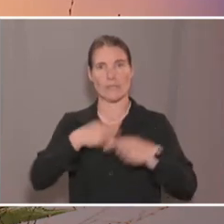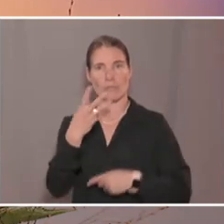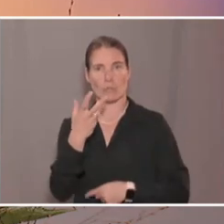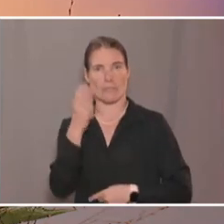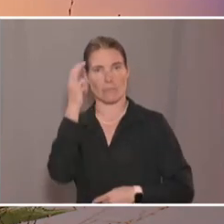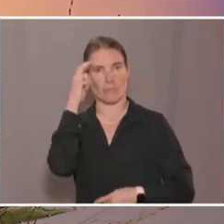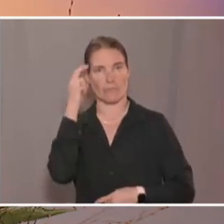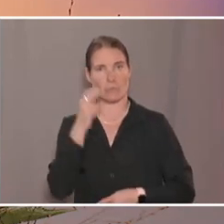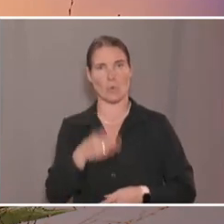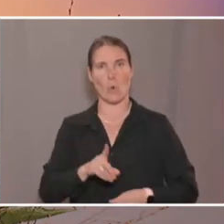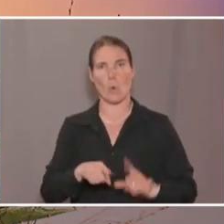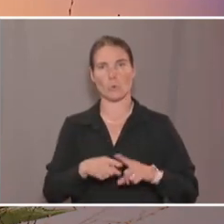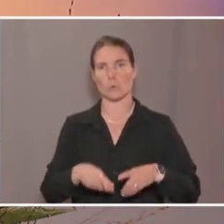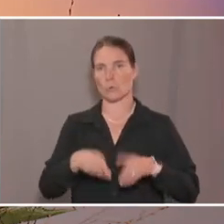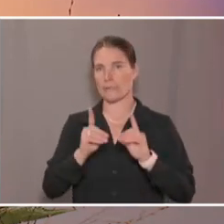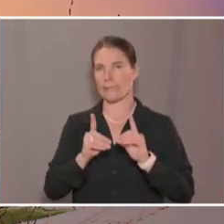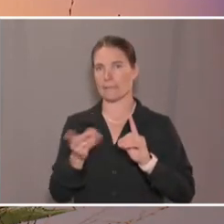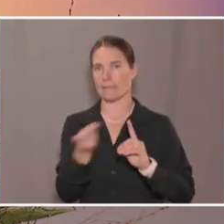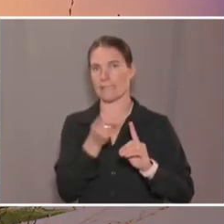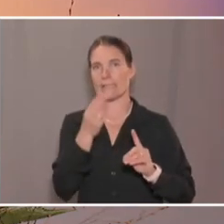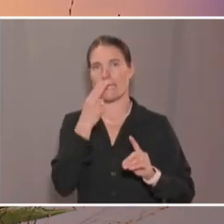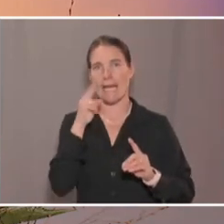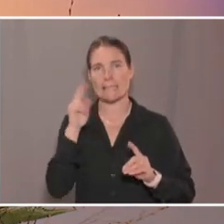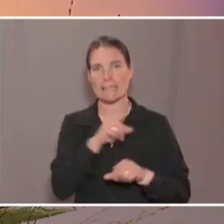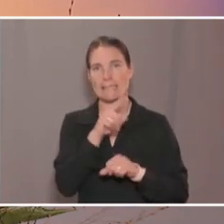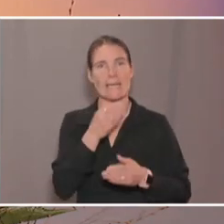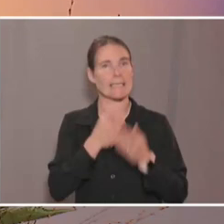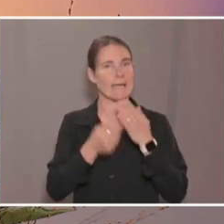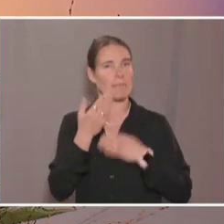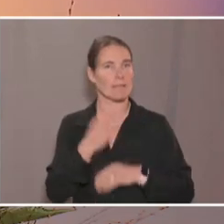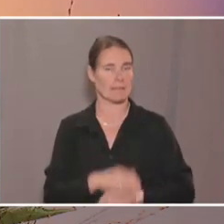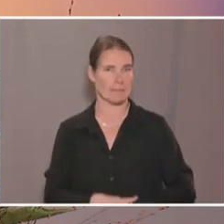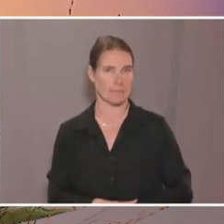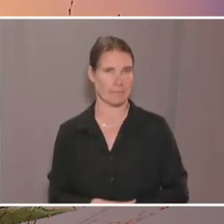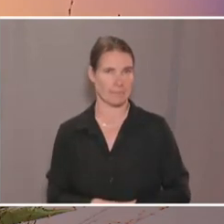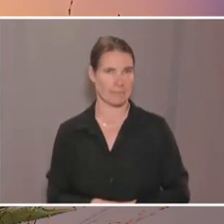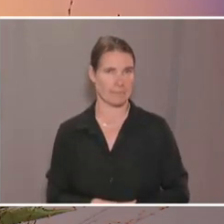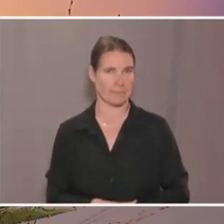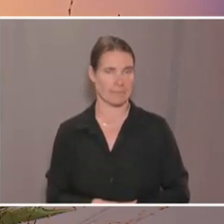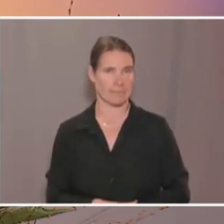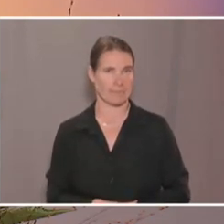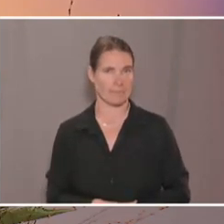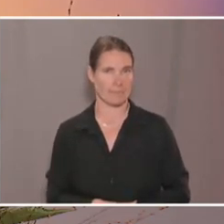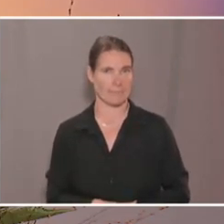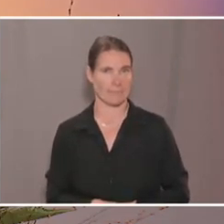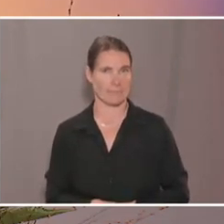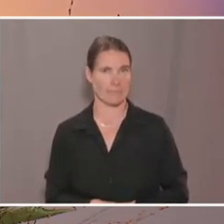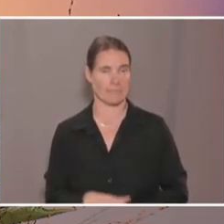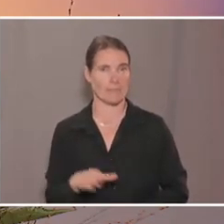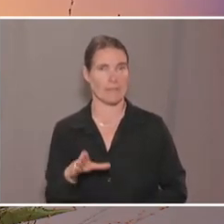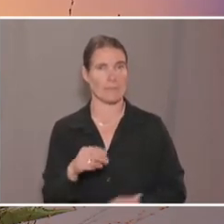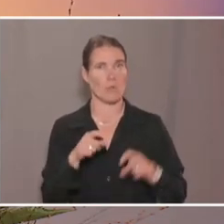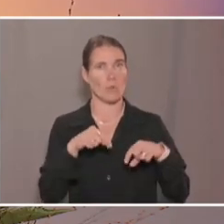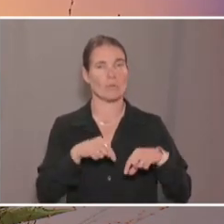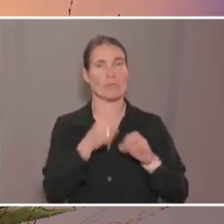Professoren und DozentInnen während der NS-Zeit eingenommen? Jetzt wird's wissenschaftlich. mit unserem